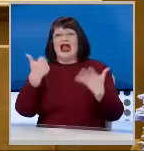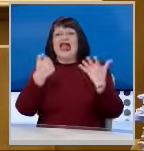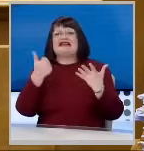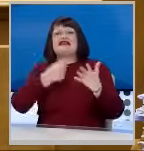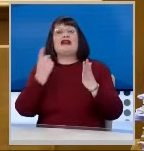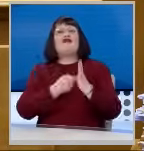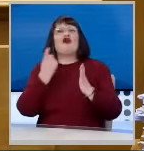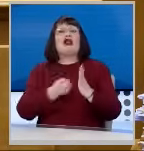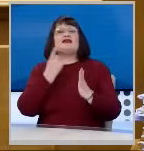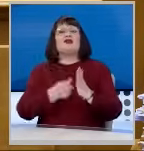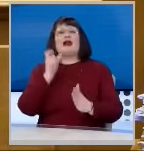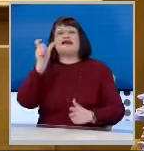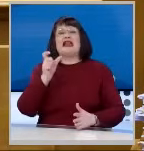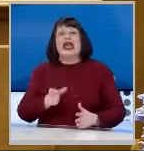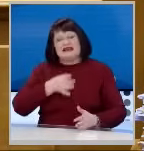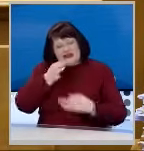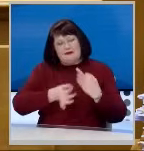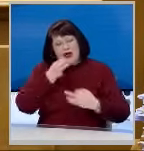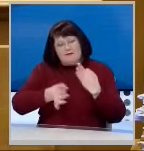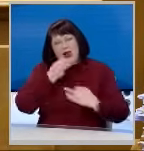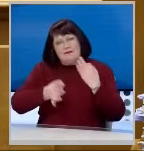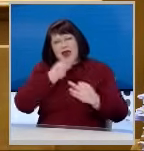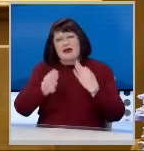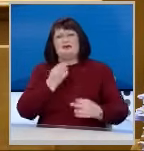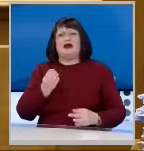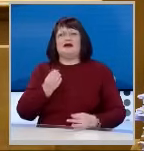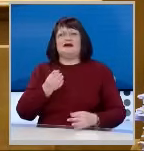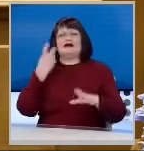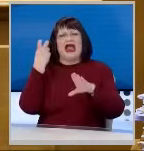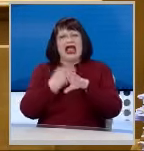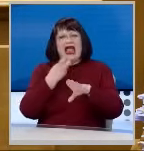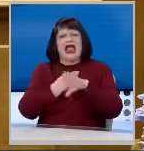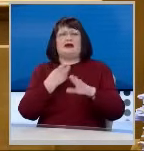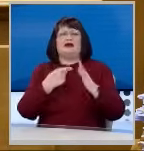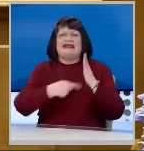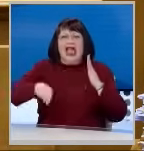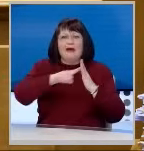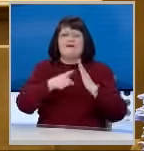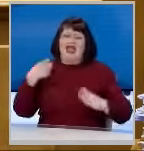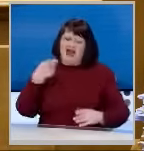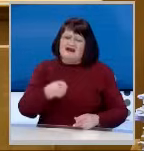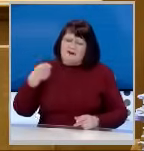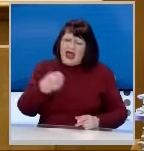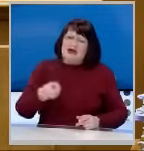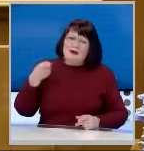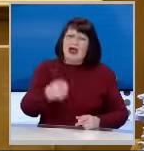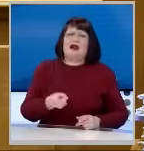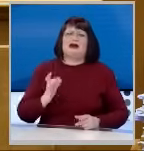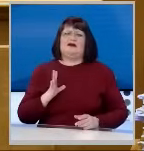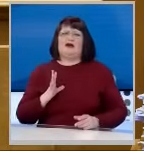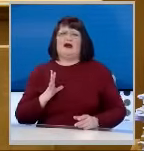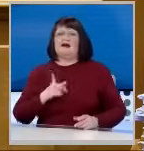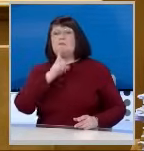φορές με ομιλίες μου και τέμπε και έγκλημα των τεμπόν για να μην υπερισχύσει η